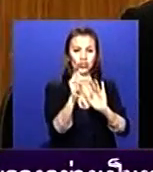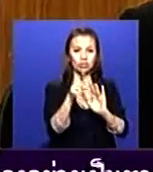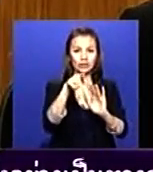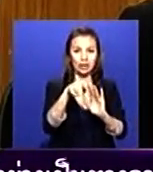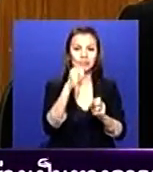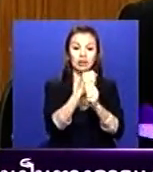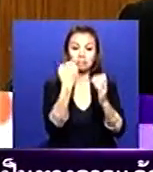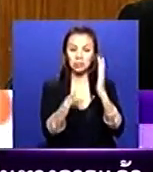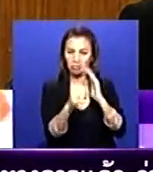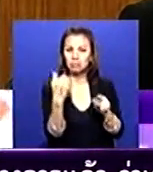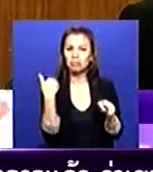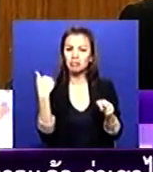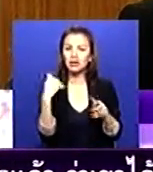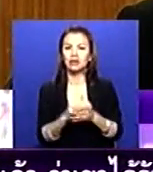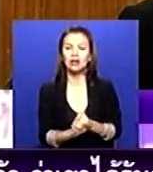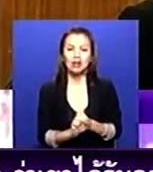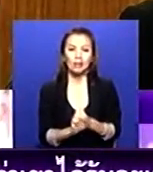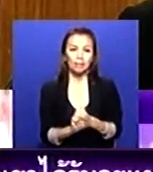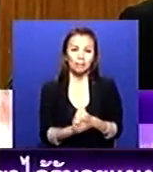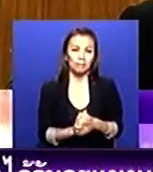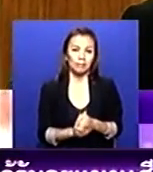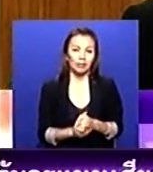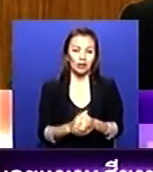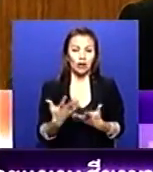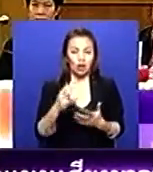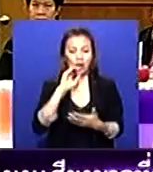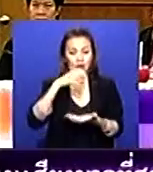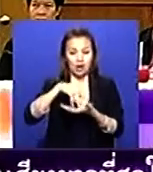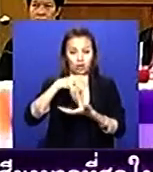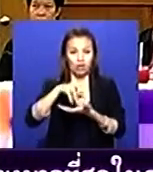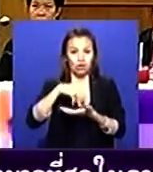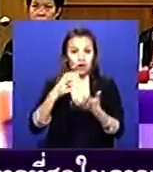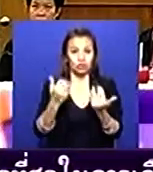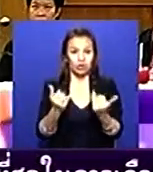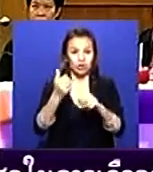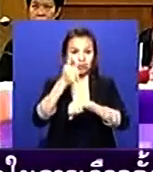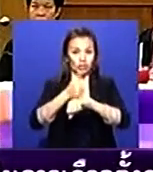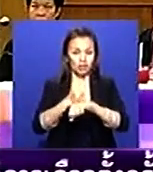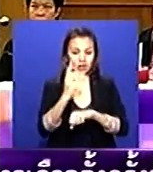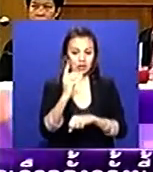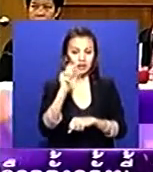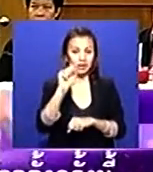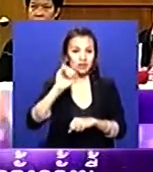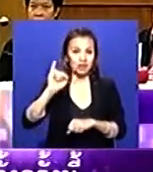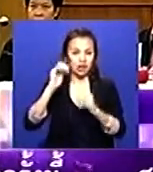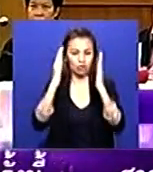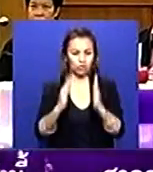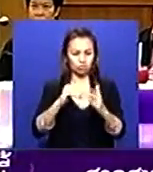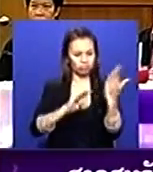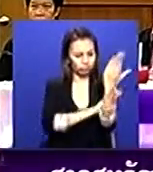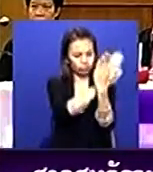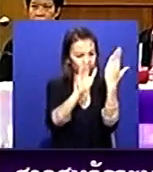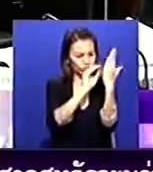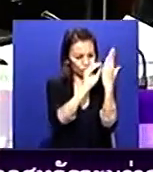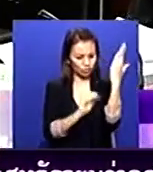ษหรือ DSI กล่าวถึงความคืบหน้าคดีทุจริตโครงการก่อสร้างสถานีตำรวจทดแทนจำนวน396แห่งทั่วประเท